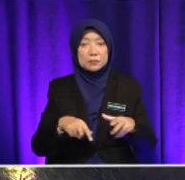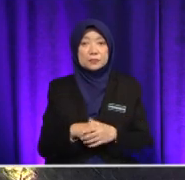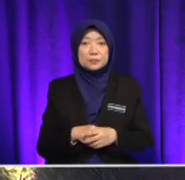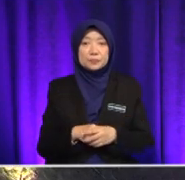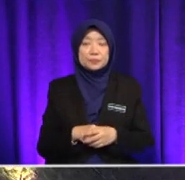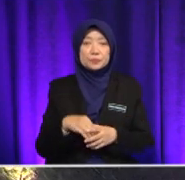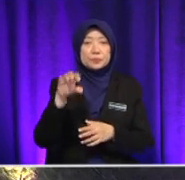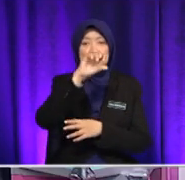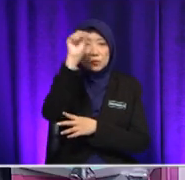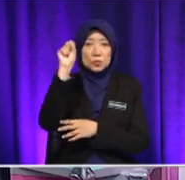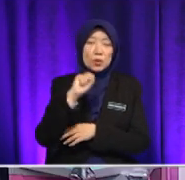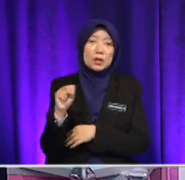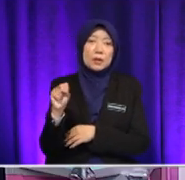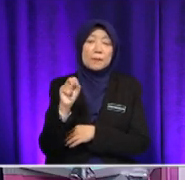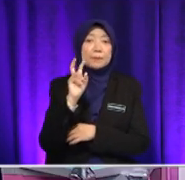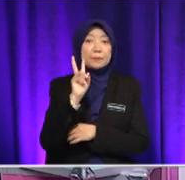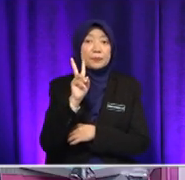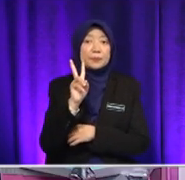soal alam bagian